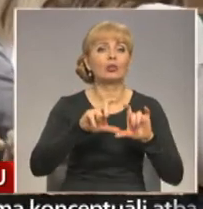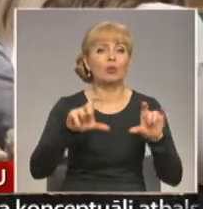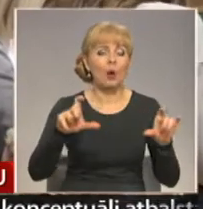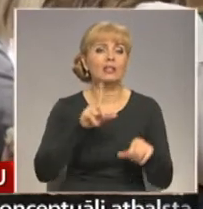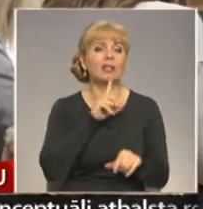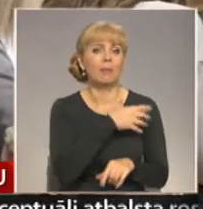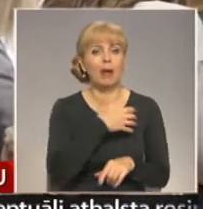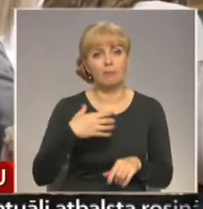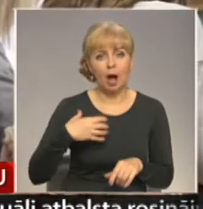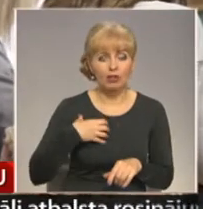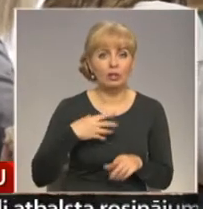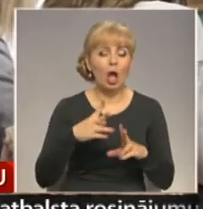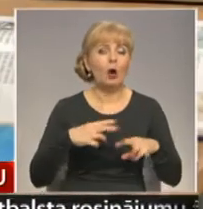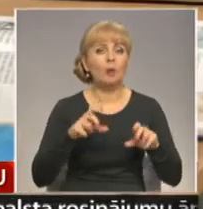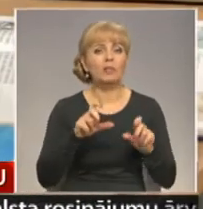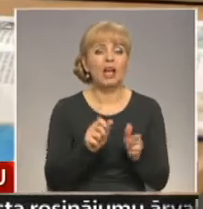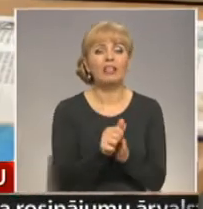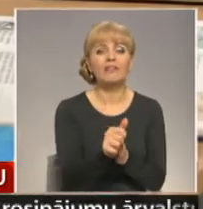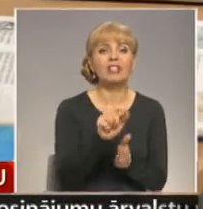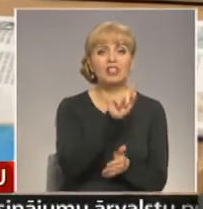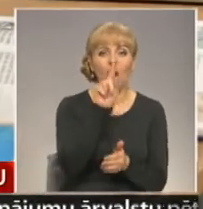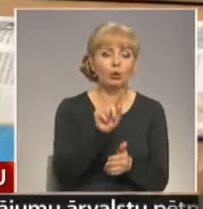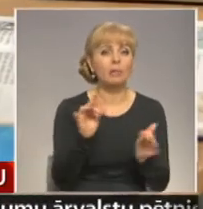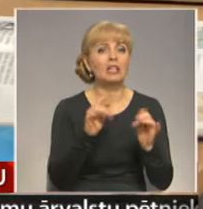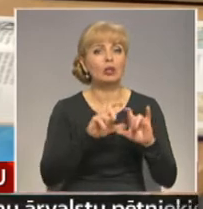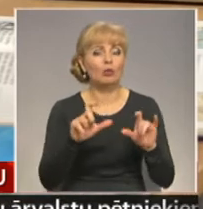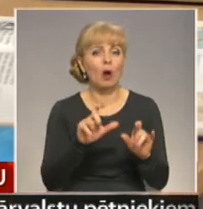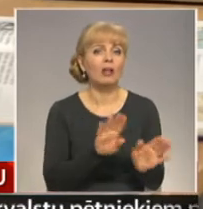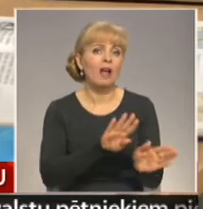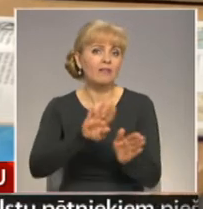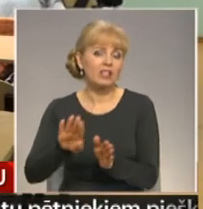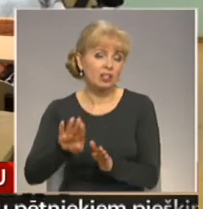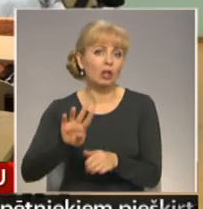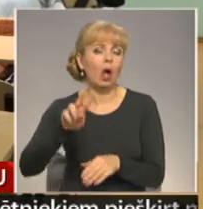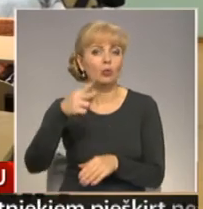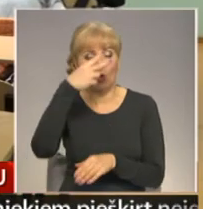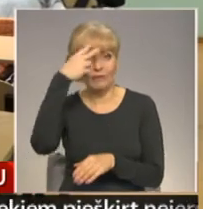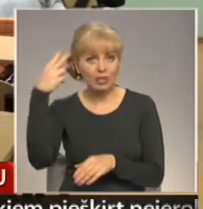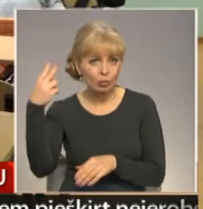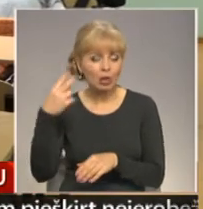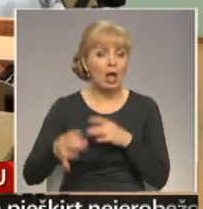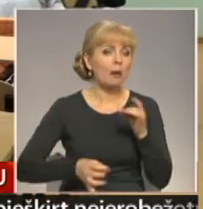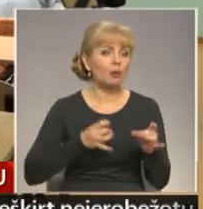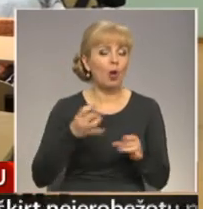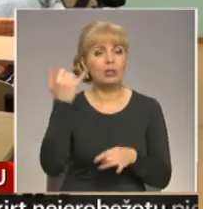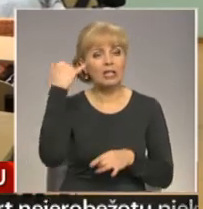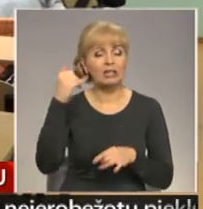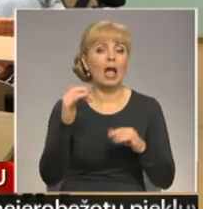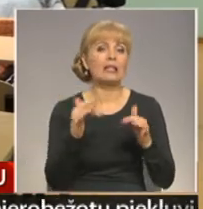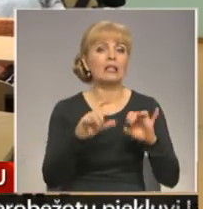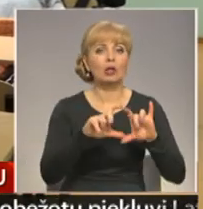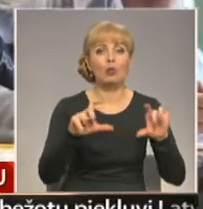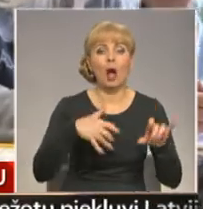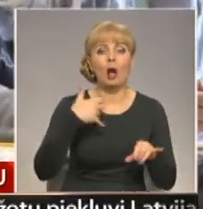Liepājas pašvaldību komitejas sēdē sāk virzīt jautājumu par internāta skolēnu virzīšanu uz Liepājas 8. Vidusskolu. Viena no pašu protestētā idejām ir internāta skolas